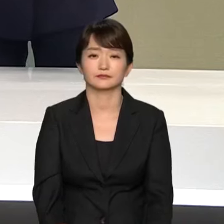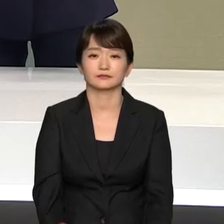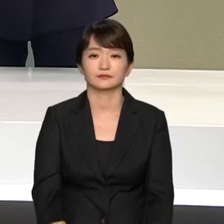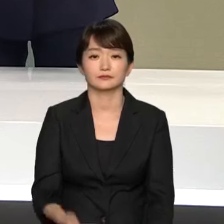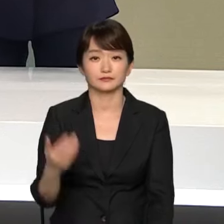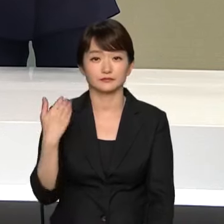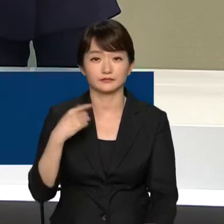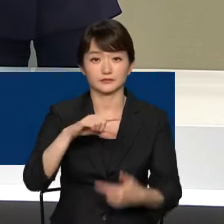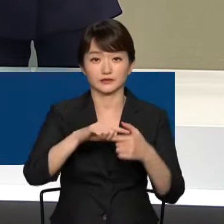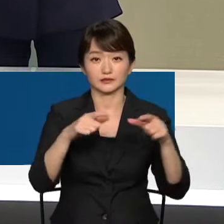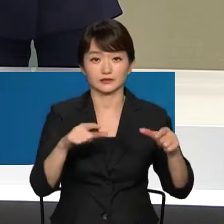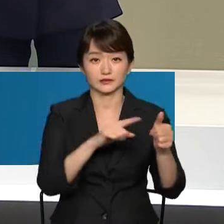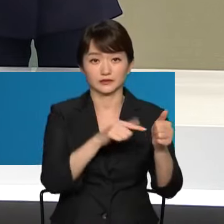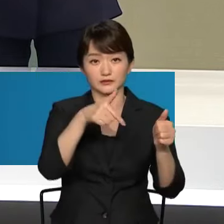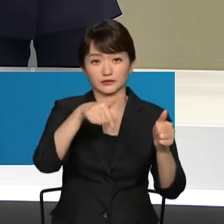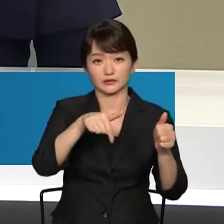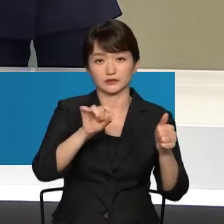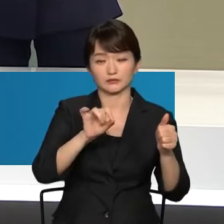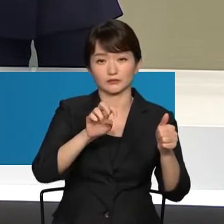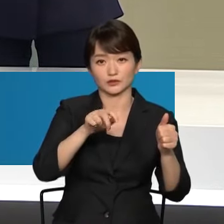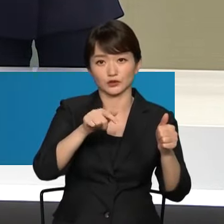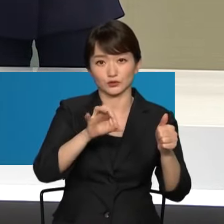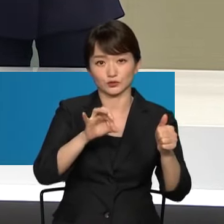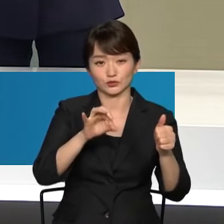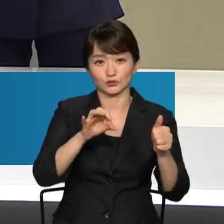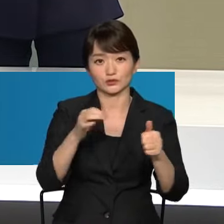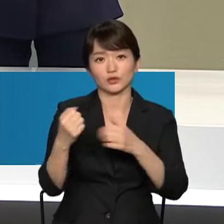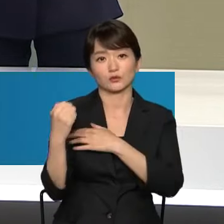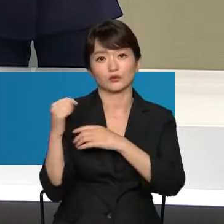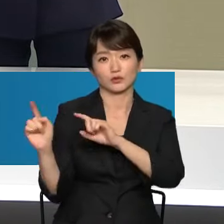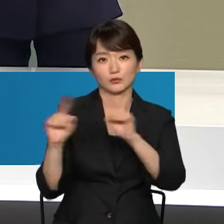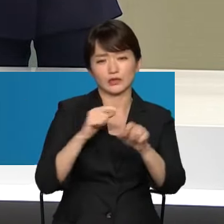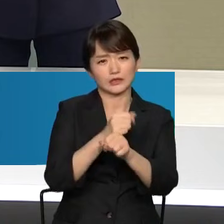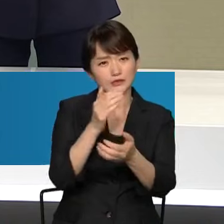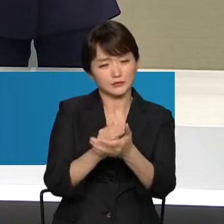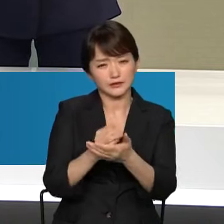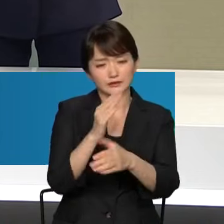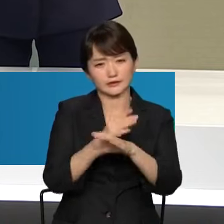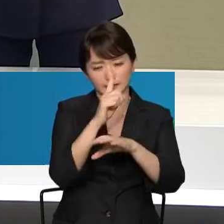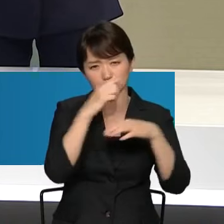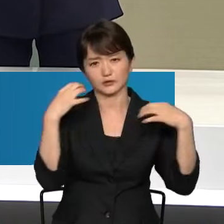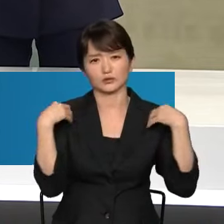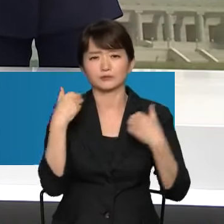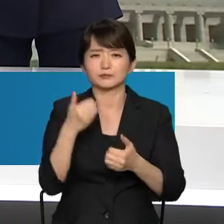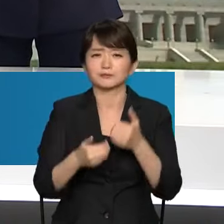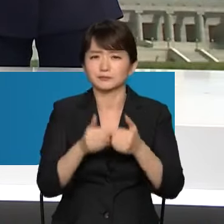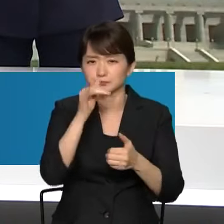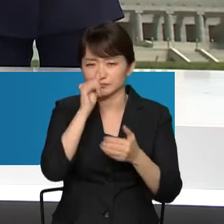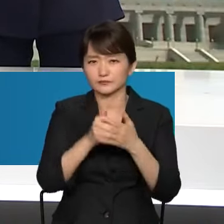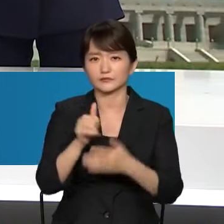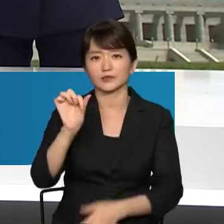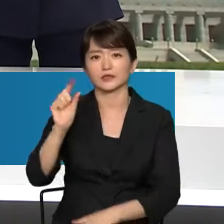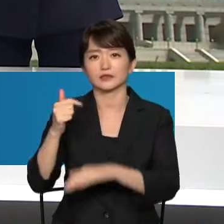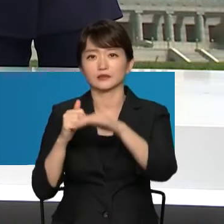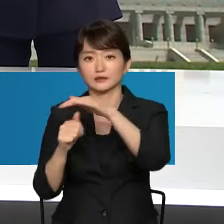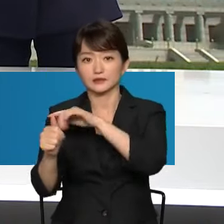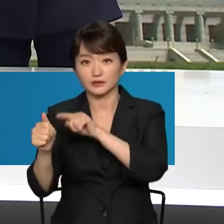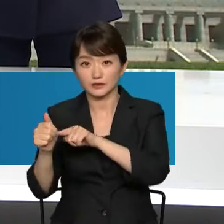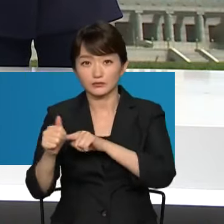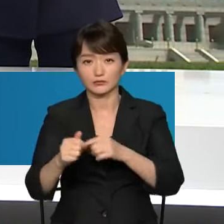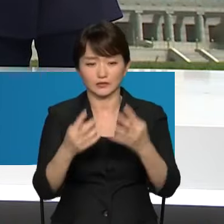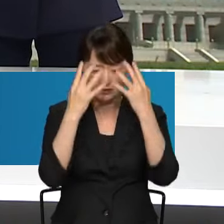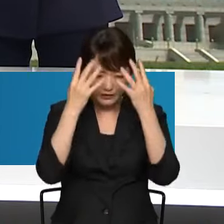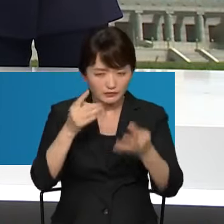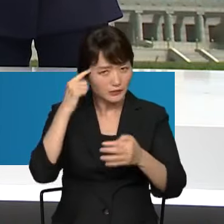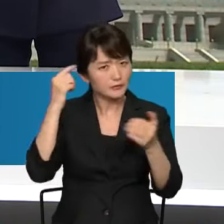김경수 전 경남지사의 복권 문제가 당정 갈등으로 번졌습니다 한동훈 여당 대표가 사면에 반대하는 의견을